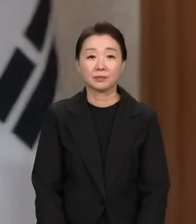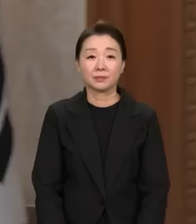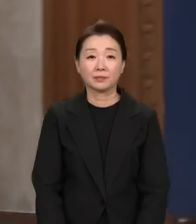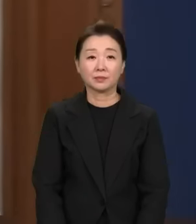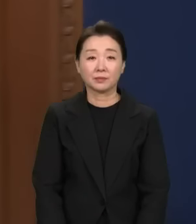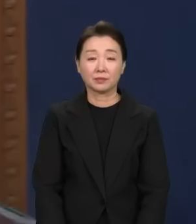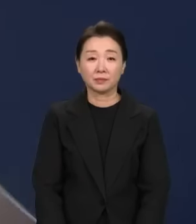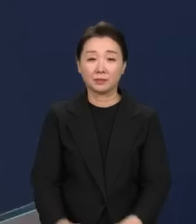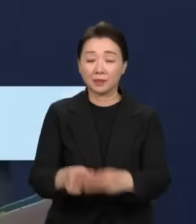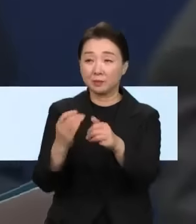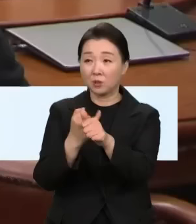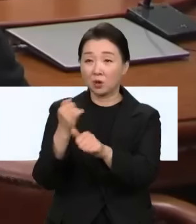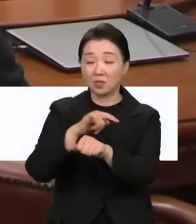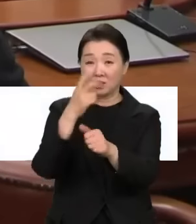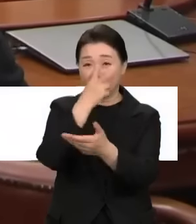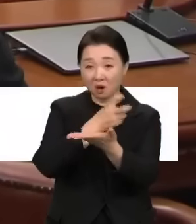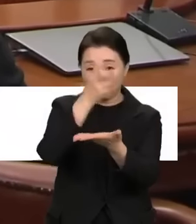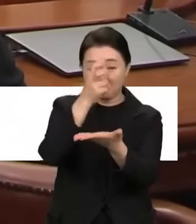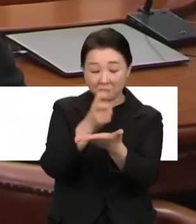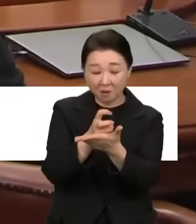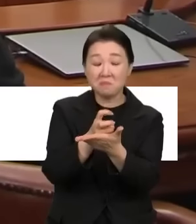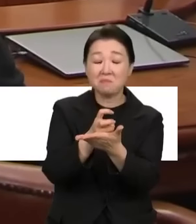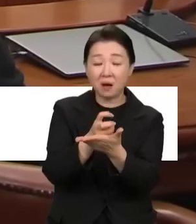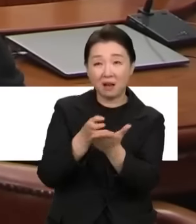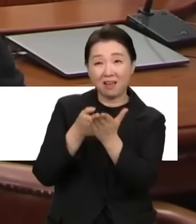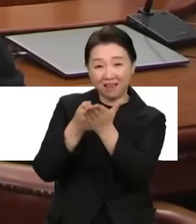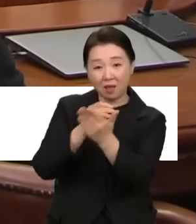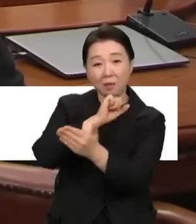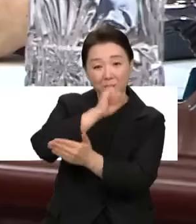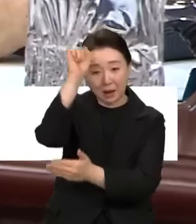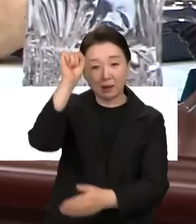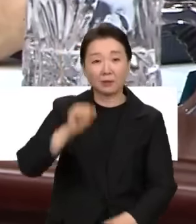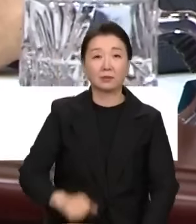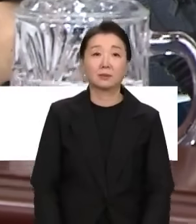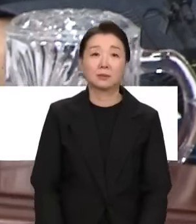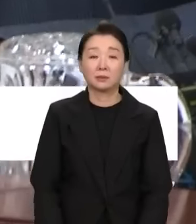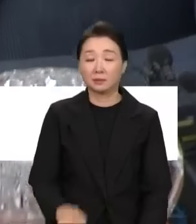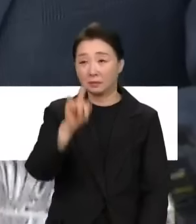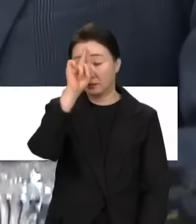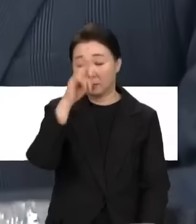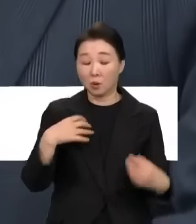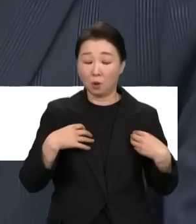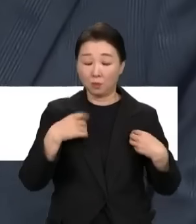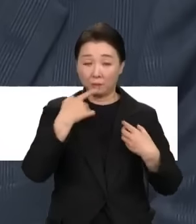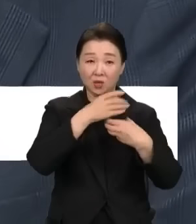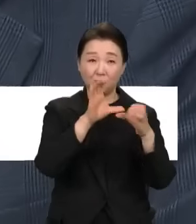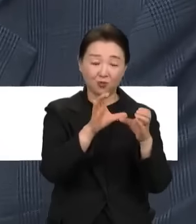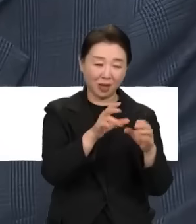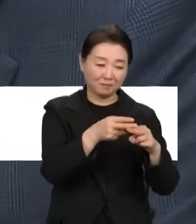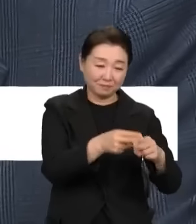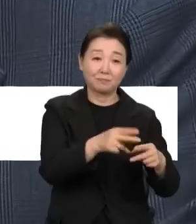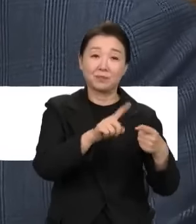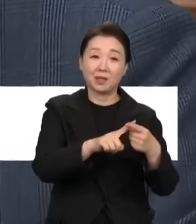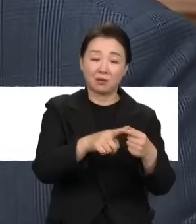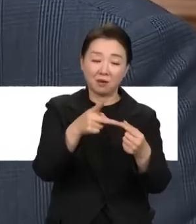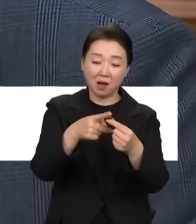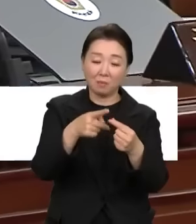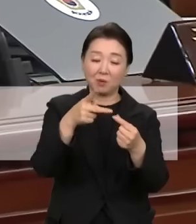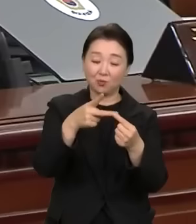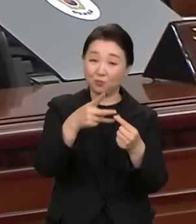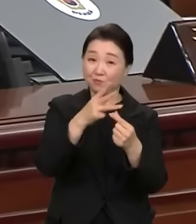김건희 여사 특검법에 대한 제의 요구안이 국무회의를 통과했습니다. 정부는 민주당 주도로 세 번째 처리된 김 여사